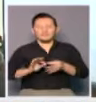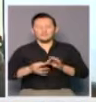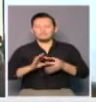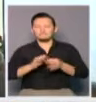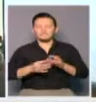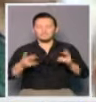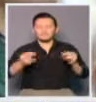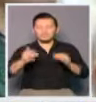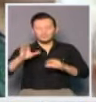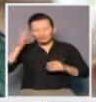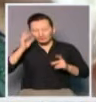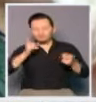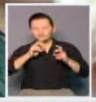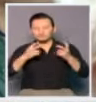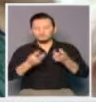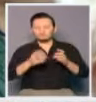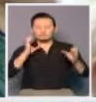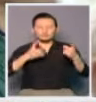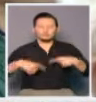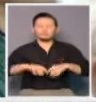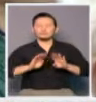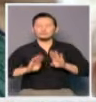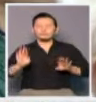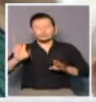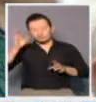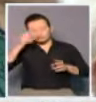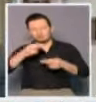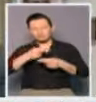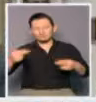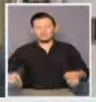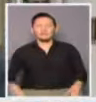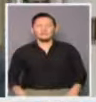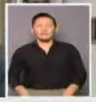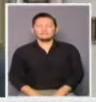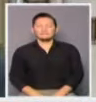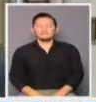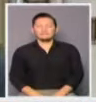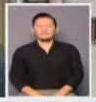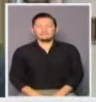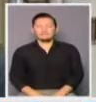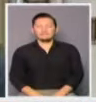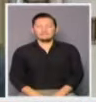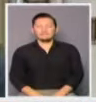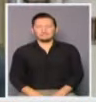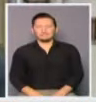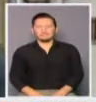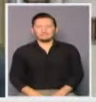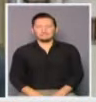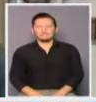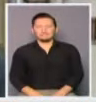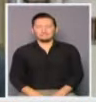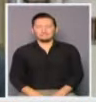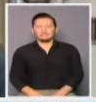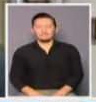олимпиад, семинаров, выставок среди студентов на научные темы. Да, обучение, допустим, иностранных студентов,